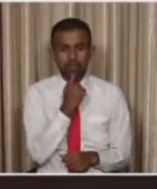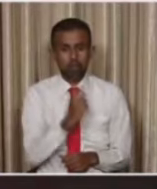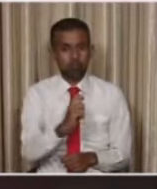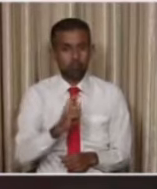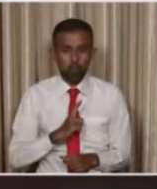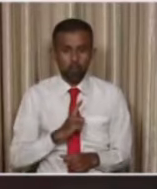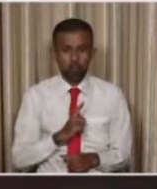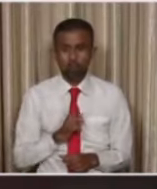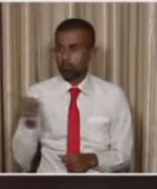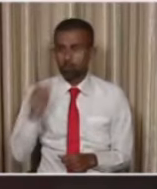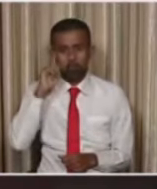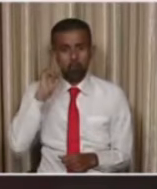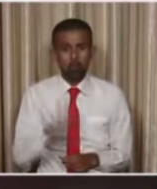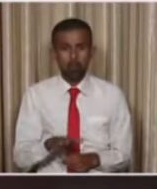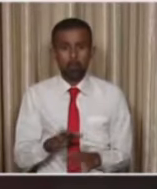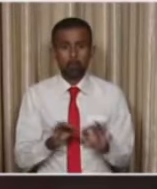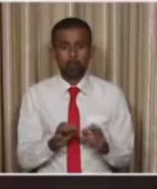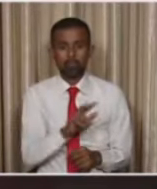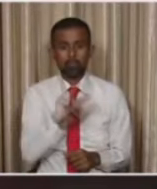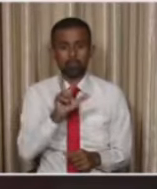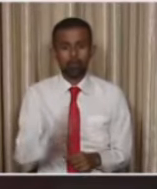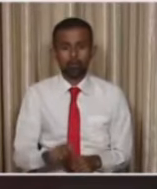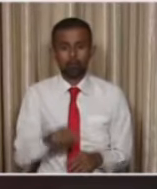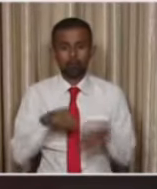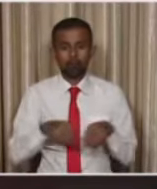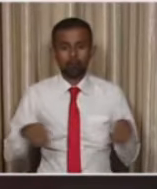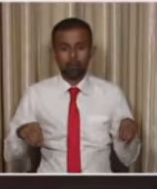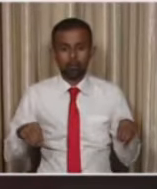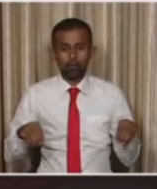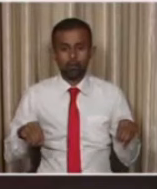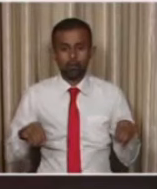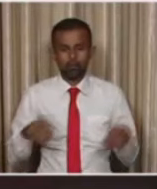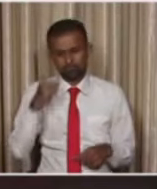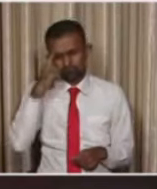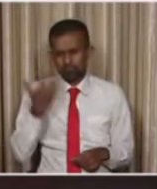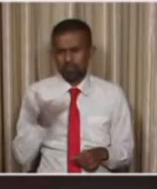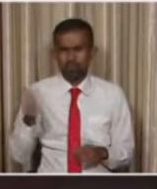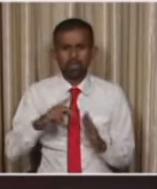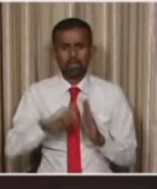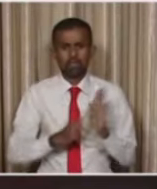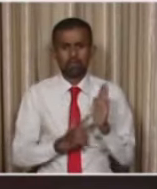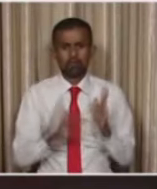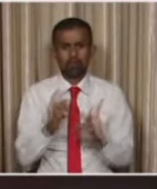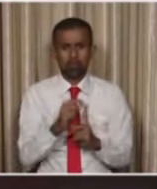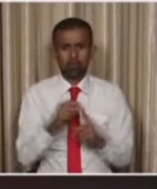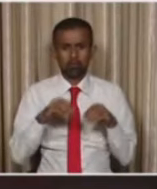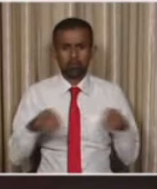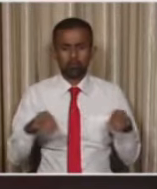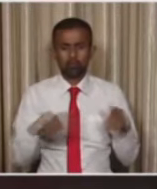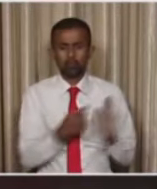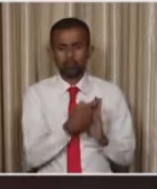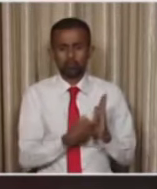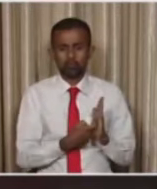ඒතකොට මේගොල්ලෝ බලාපොරොත්තු වෙනවා බිලියන 18000ක් ගන්න වගා කරලා. අනේ මන් දන්නේ නැහැ මේ ජනතා මිතුරුනේ කෘෂිකර්ම ප්‍රතිපත්තිය